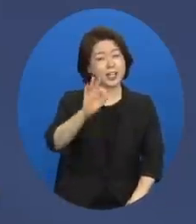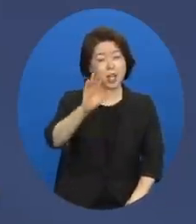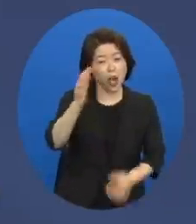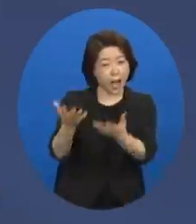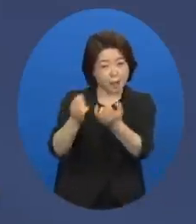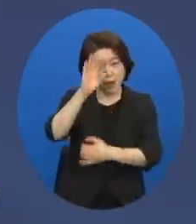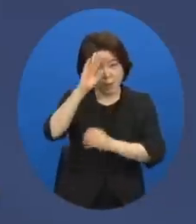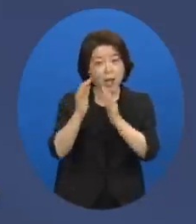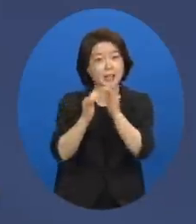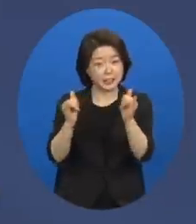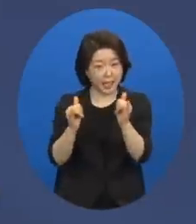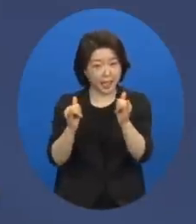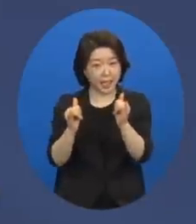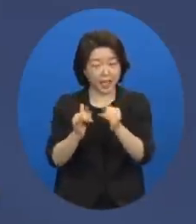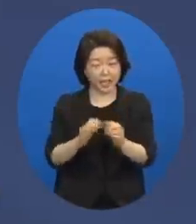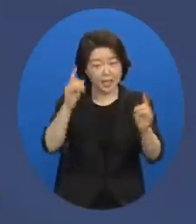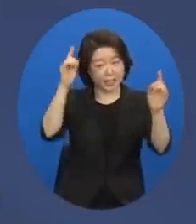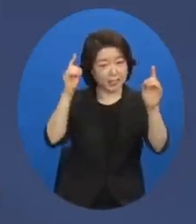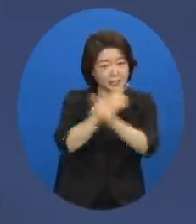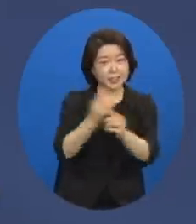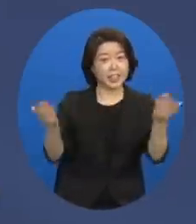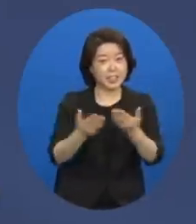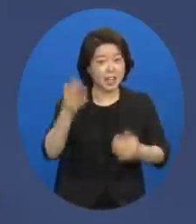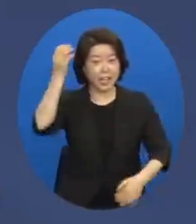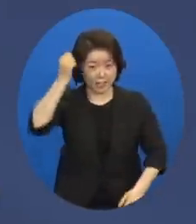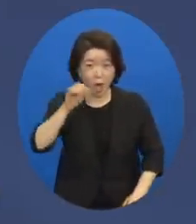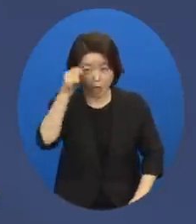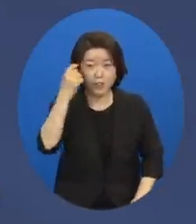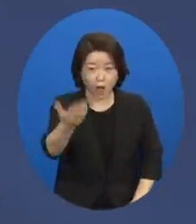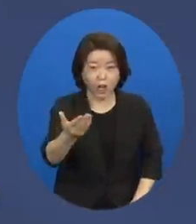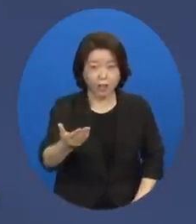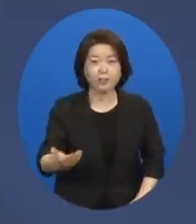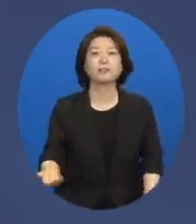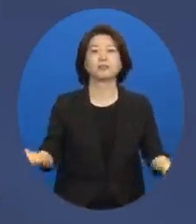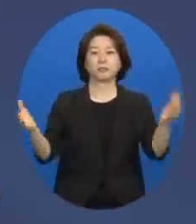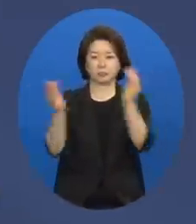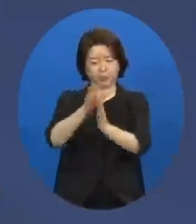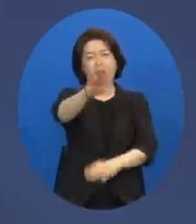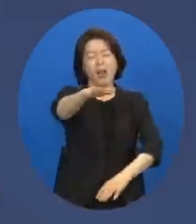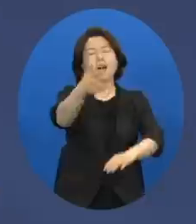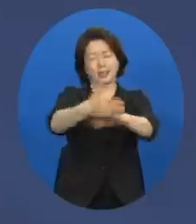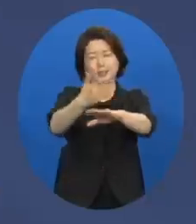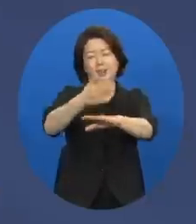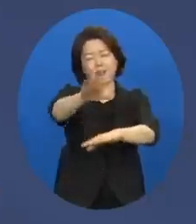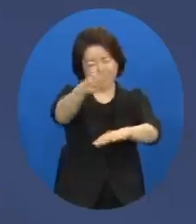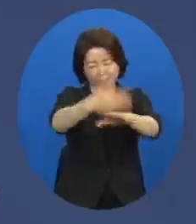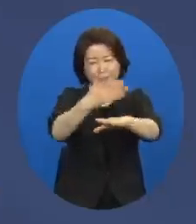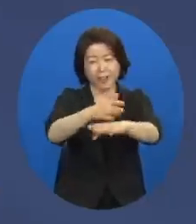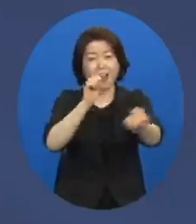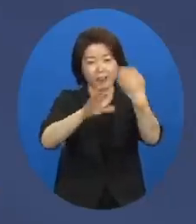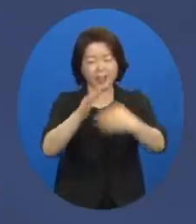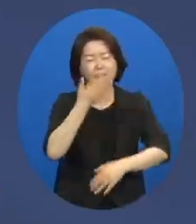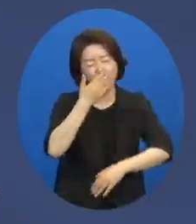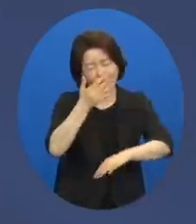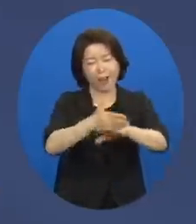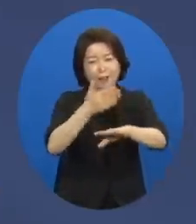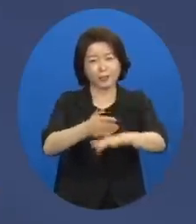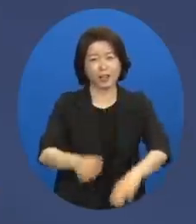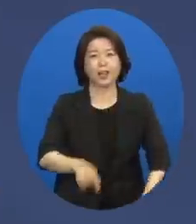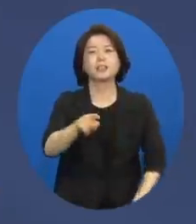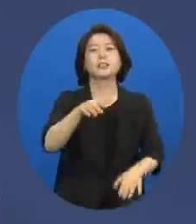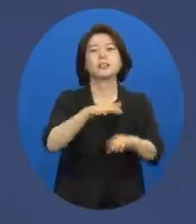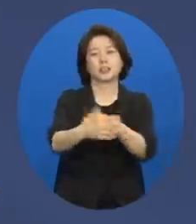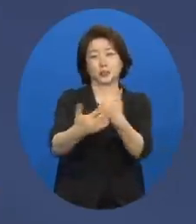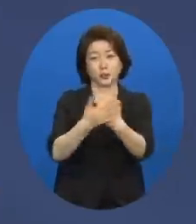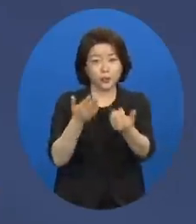저 나병 환자가 치유받은 사건은 기억나시죠? 너무 감사해요. 너무 감사해요. 그런 식으로 도와주시라